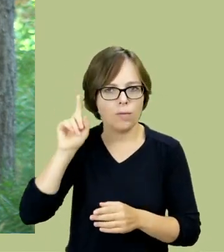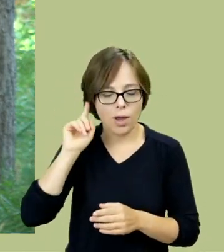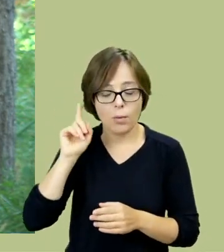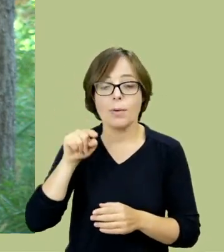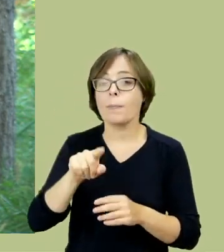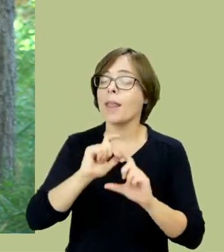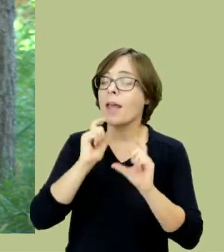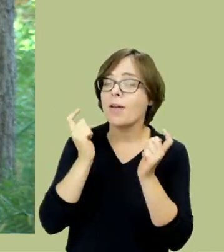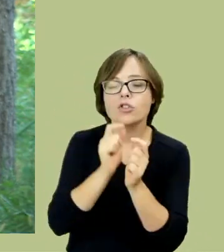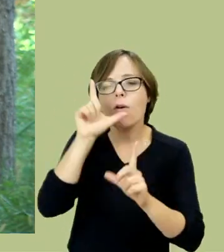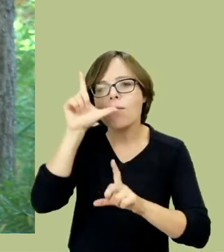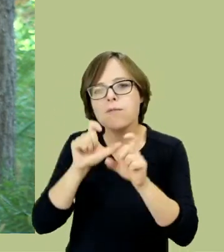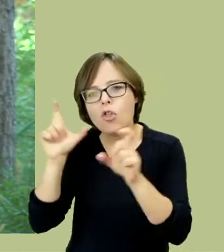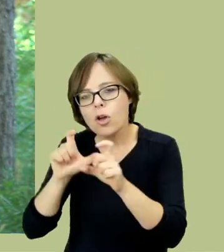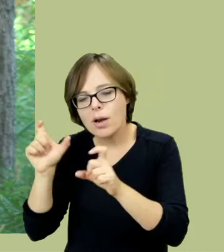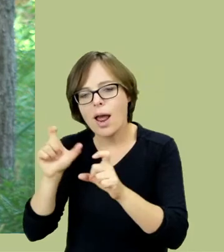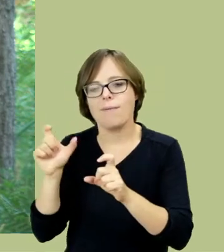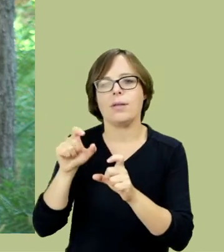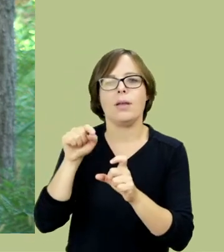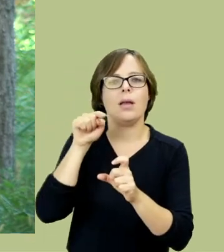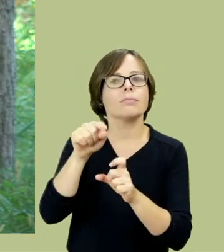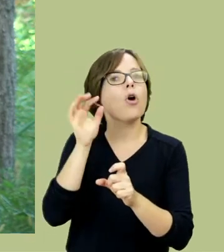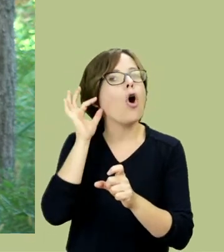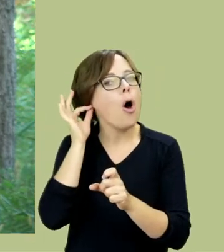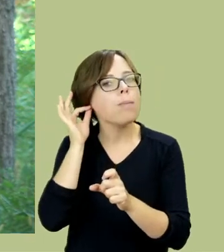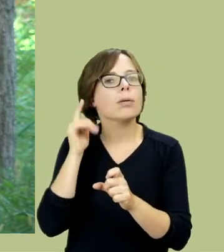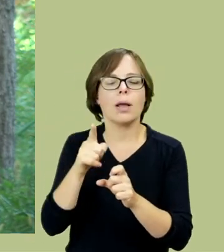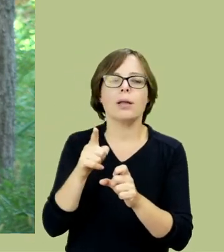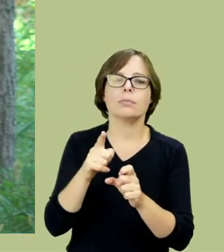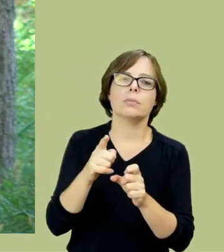wszystkie fotografie, jakie można było znaleźć, pokazano tam.